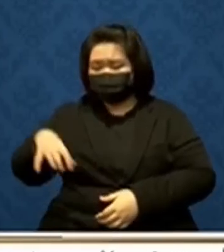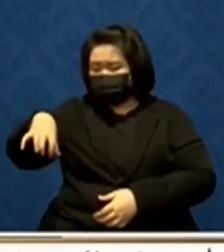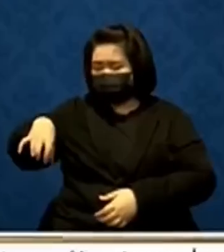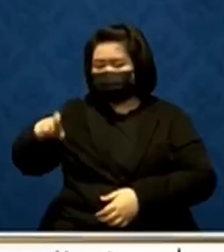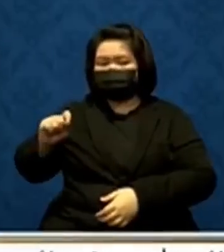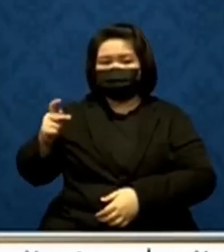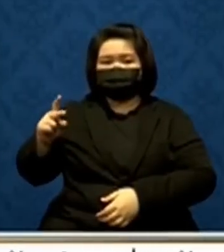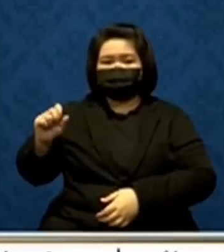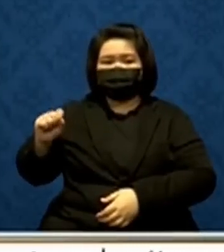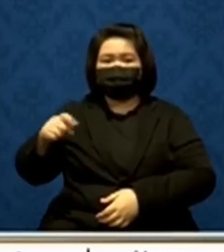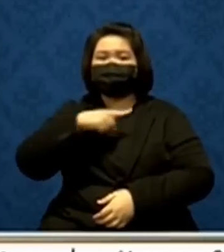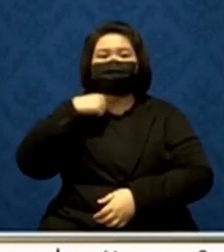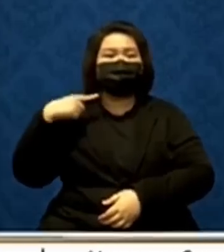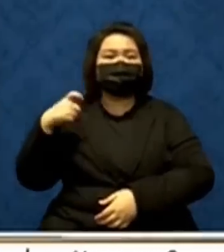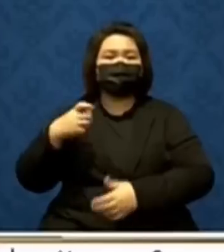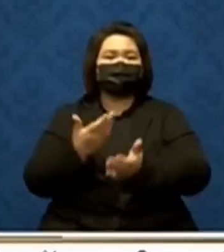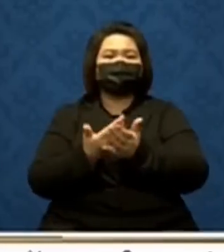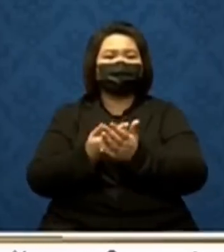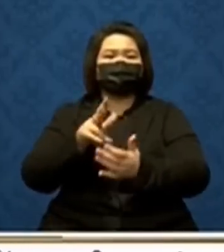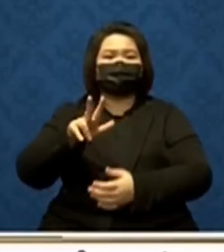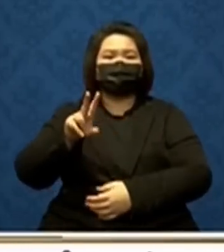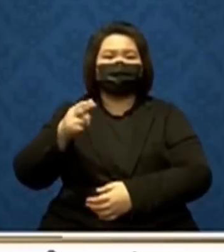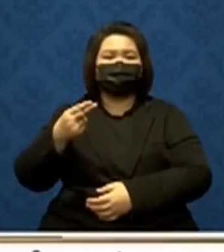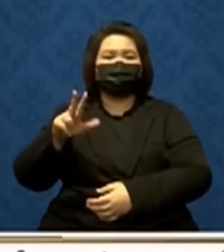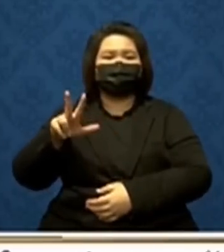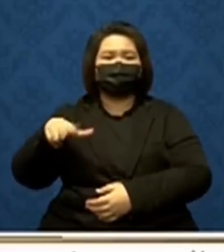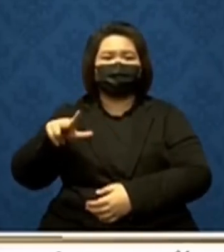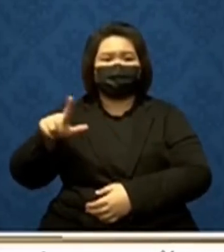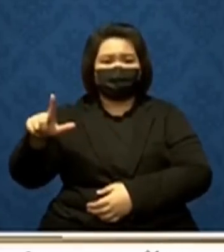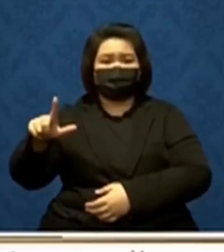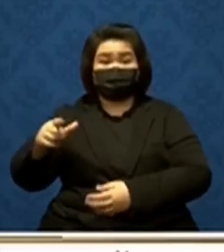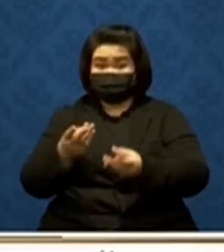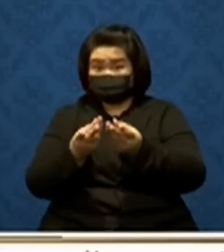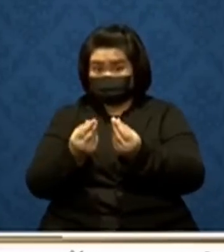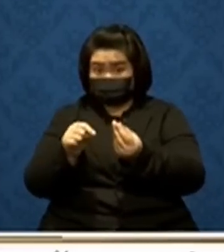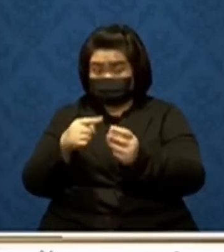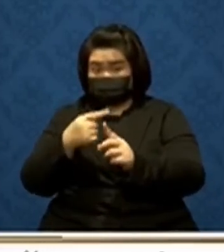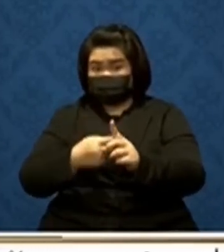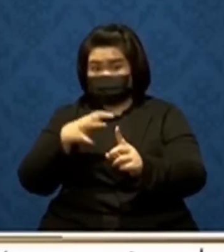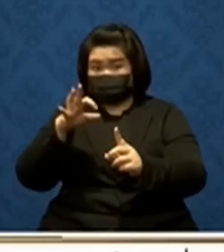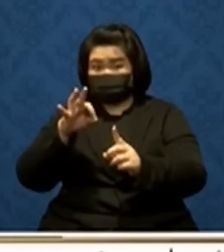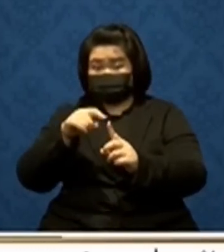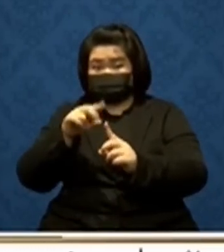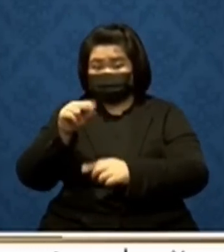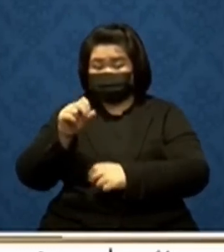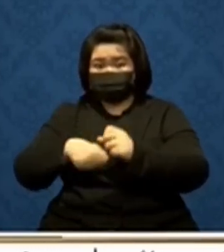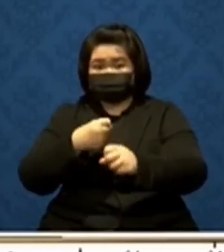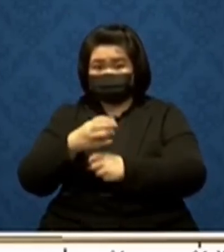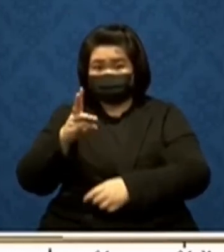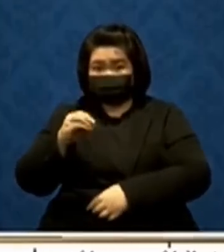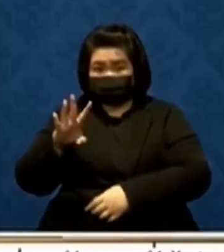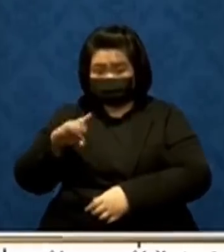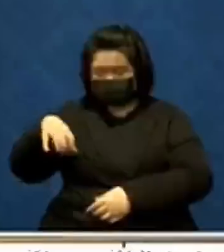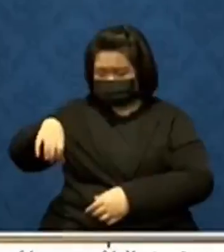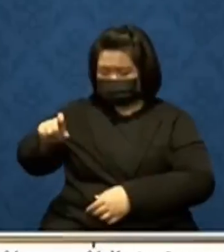ขาดทุน33000ล้านบาทนี่ตัวเลขวันที่ 30กันยายน 646อส.